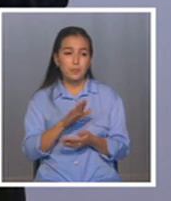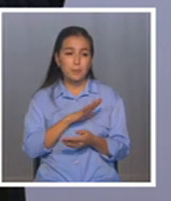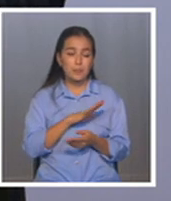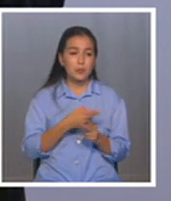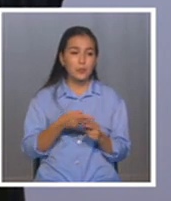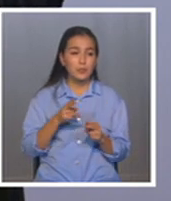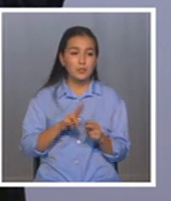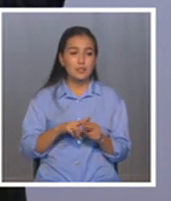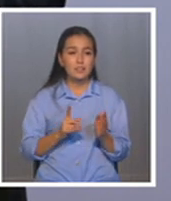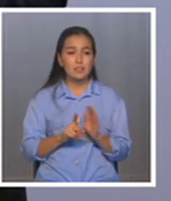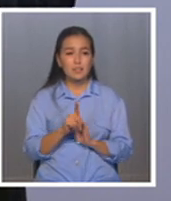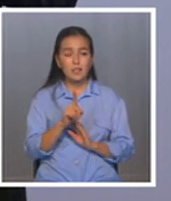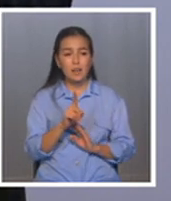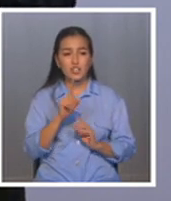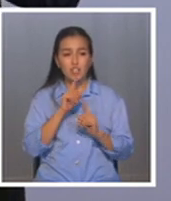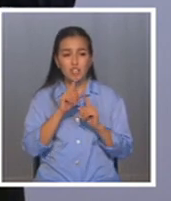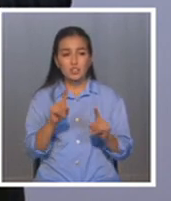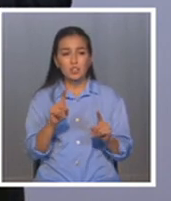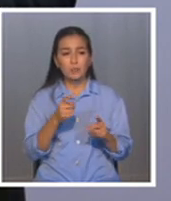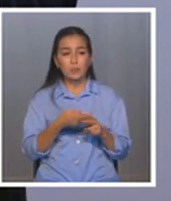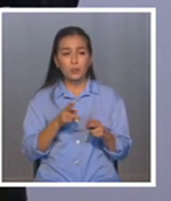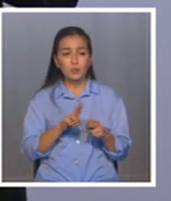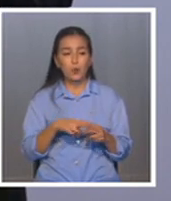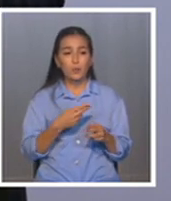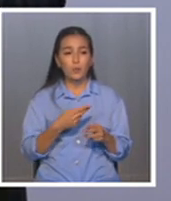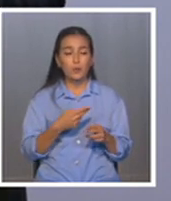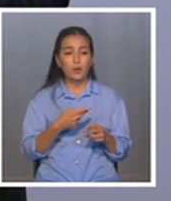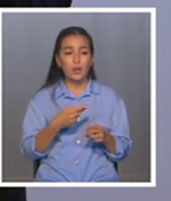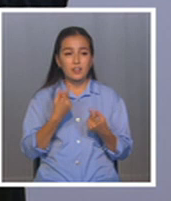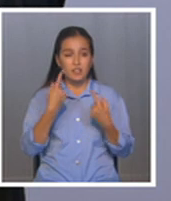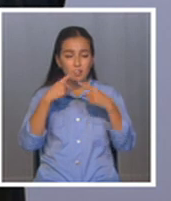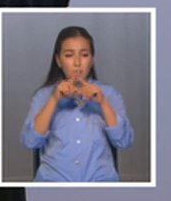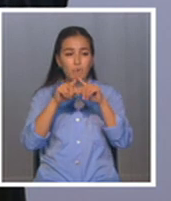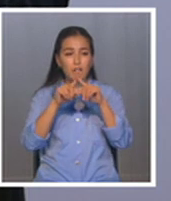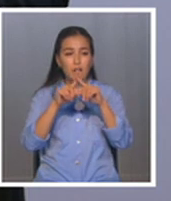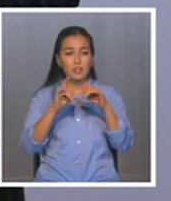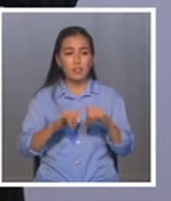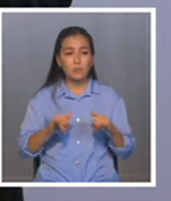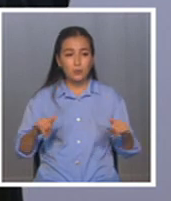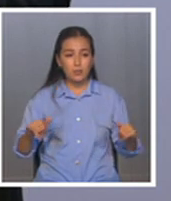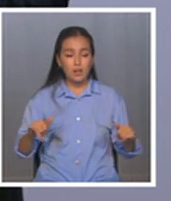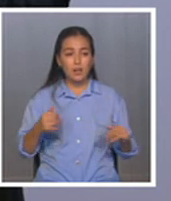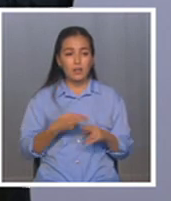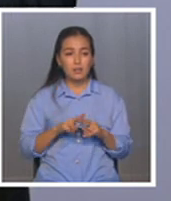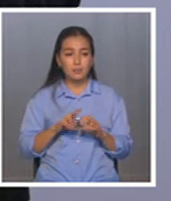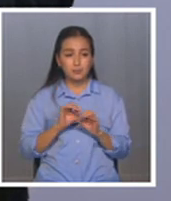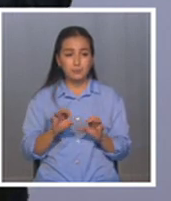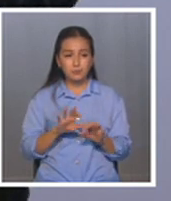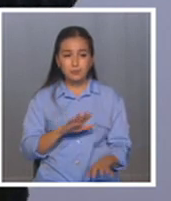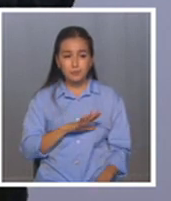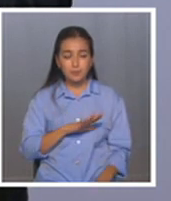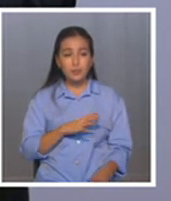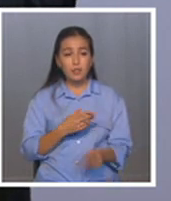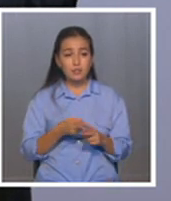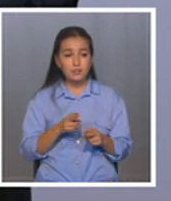ең басты ерекшелігі бұл оның технологиялық дамуында деп қарастырды. Міне